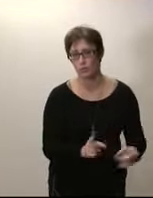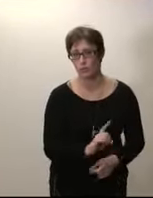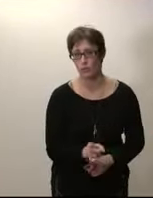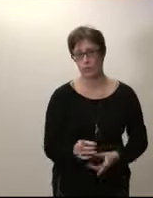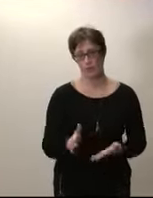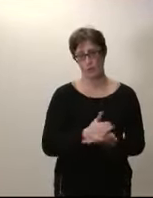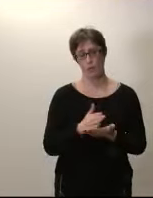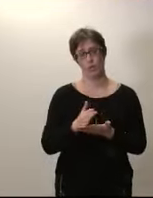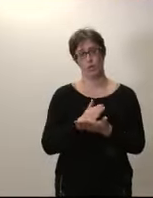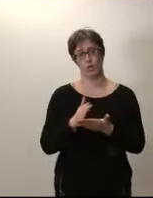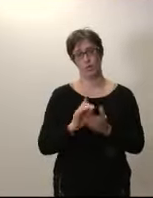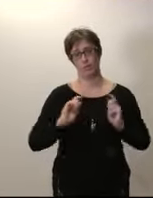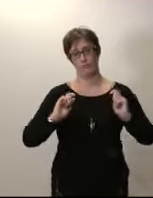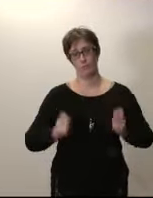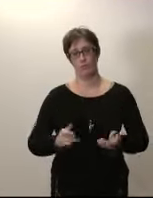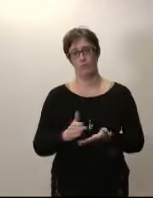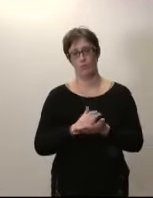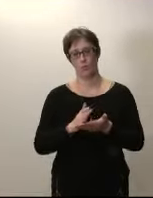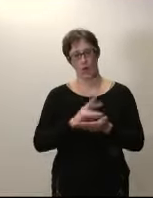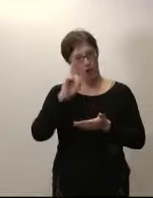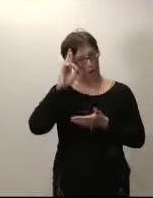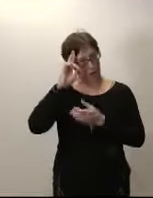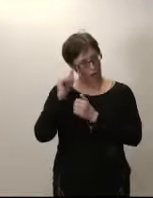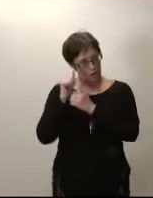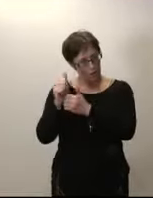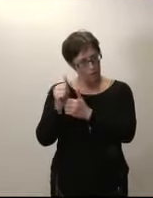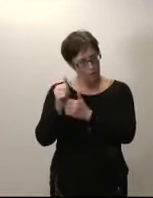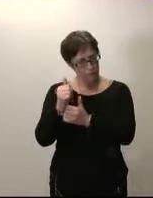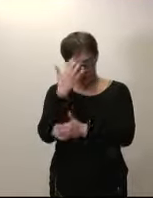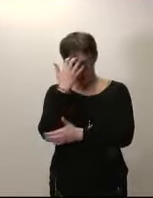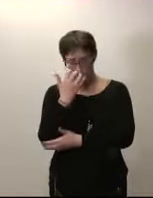que nous avions qualifié de raisonnable, de sérieux.